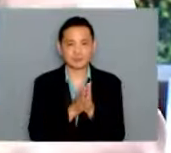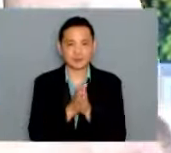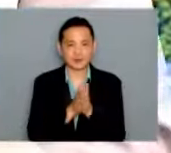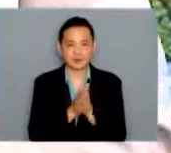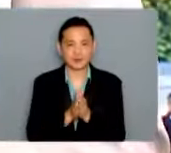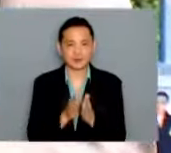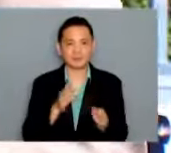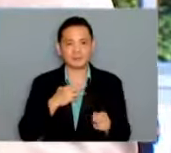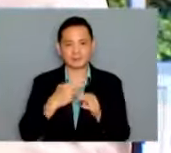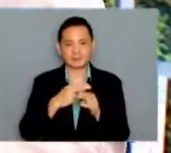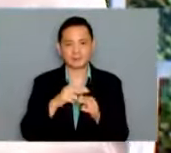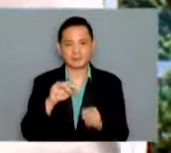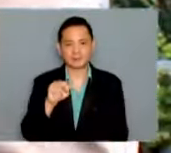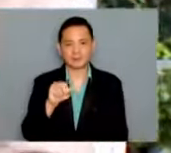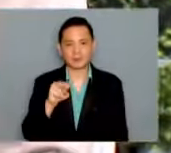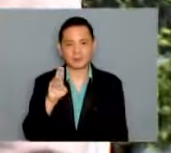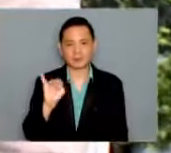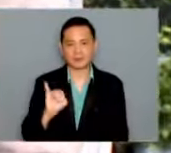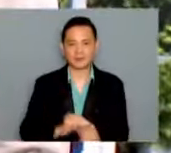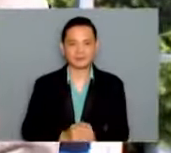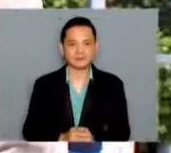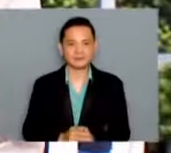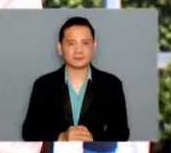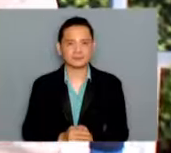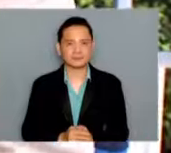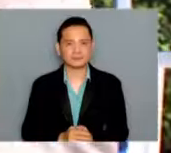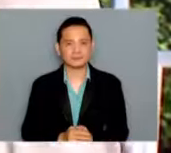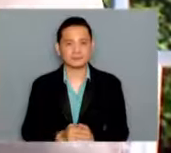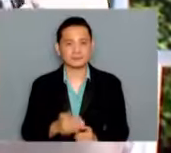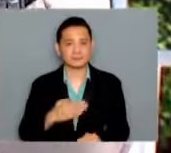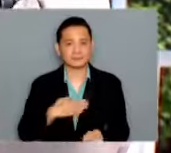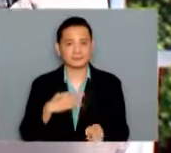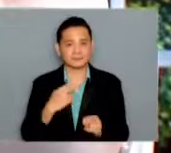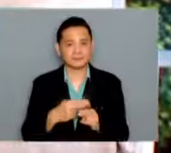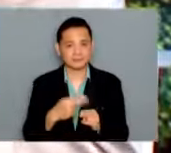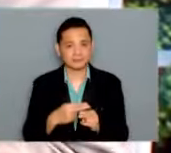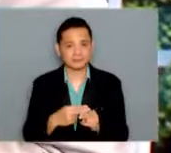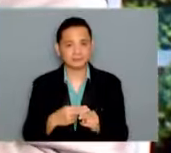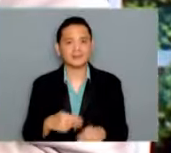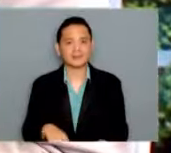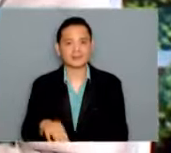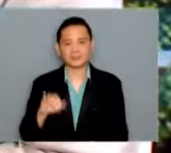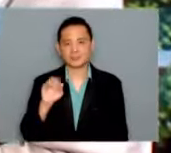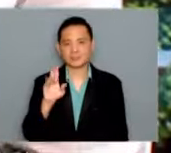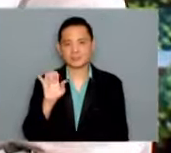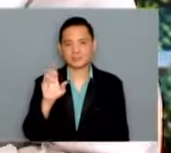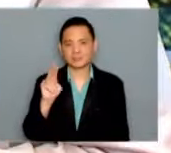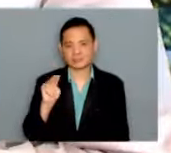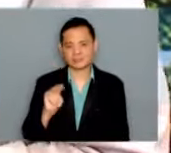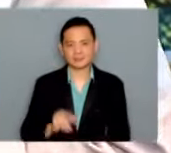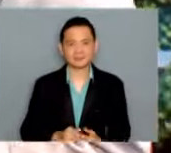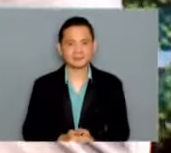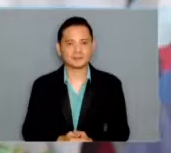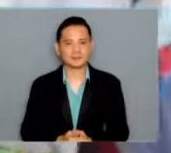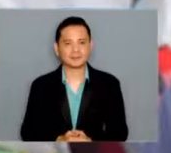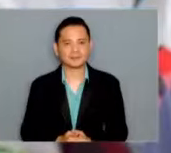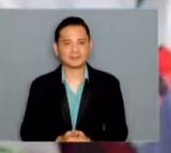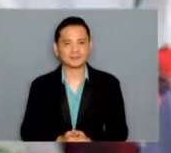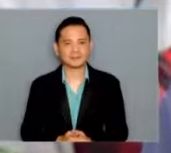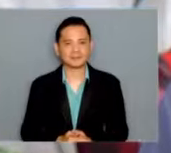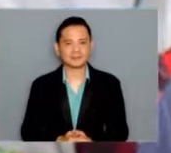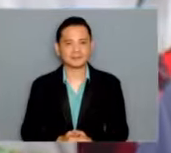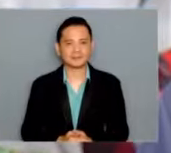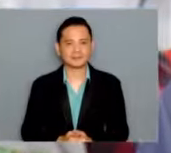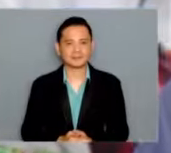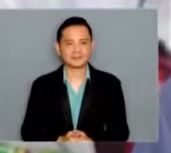Ako naman po, si Maui David. Sabay sa inyong agahan, samahan na rin ang inyong paboritong morning kasalo. Ako po, si Justin Quirino. At siyempre,